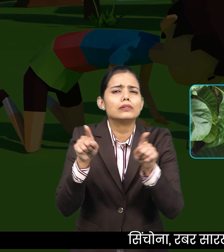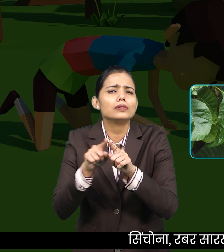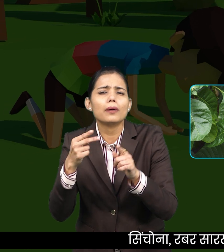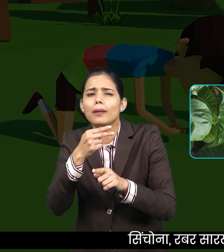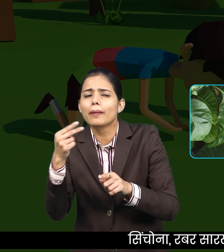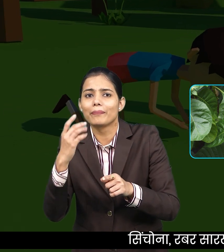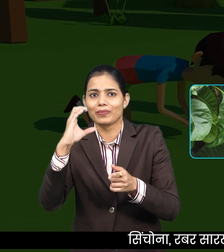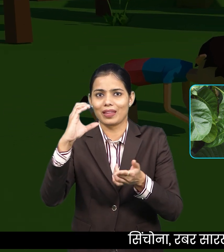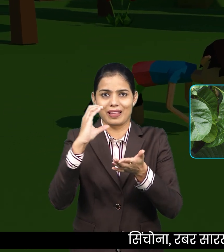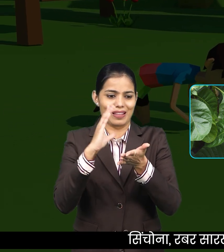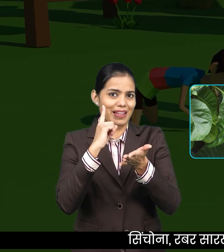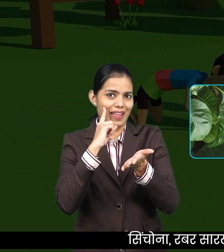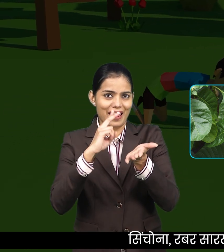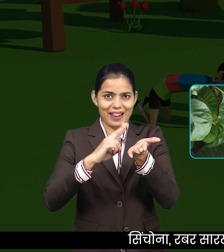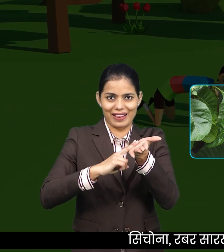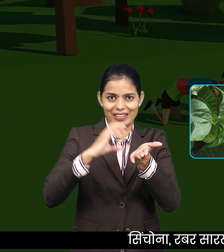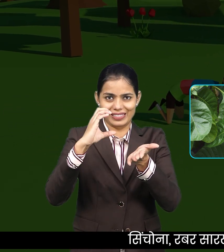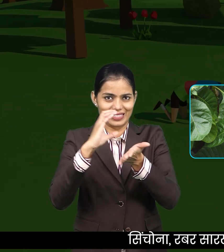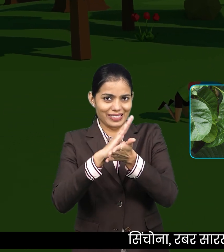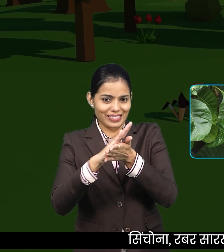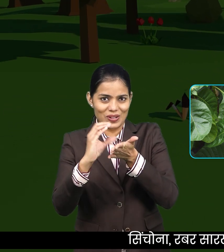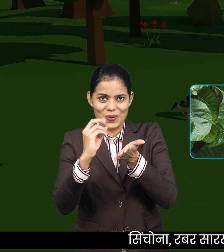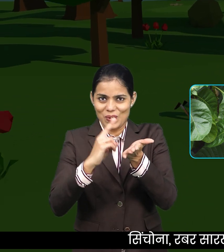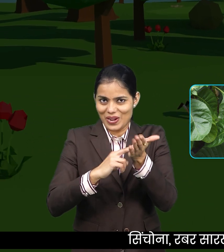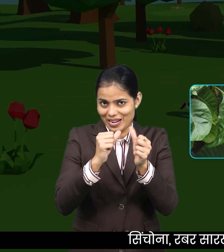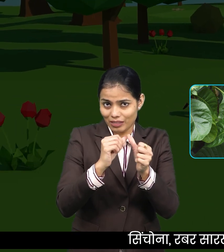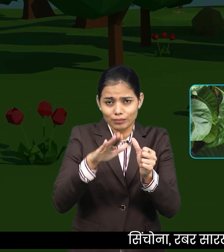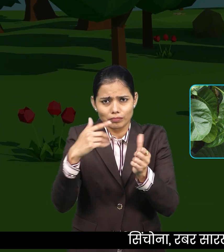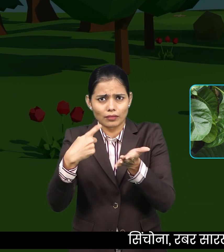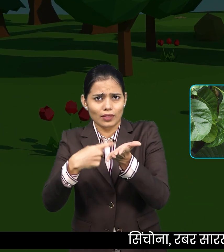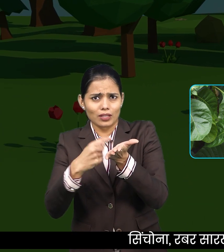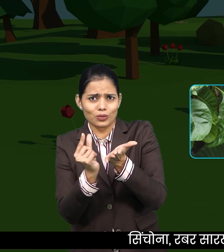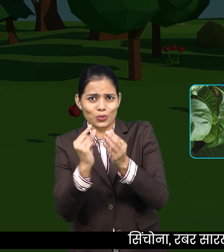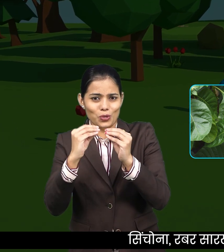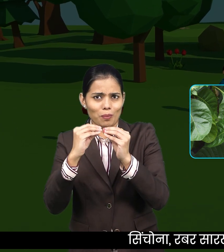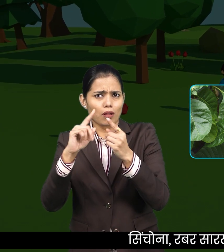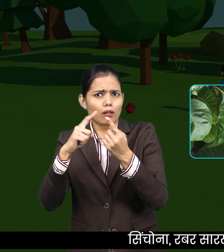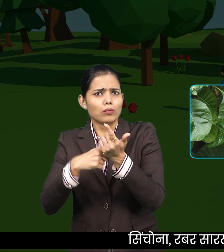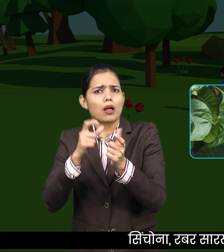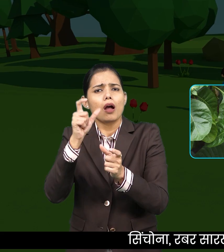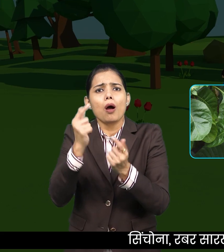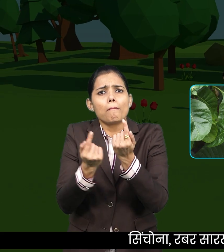सिंकोना, रबर सारख्या वनस्पती आणि मानवांनी